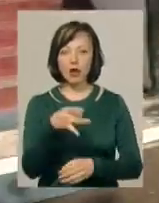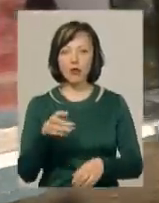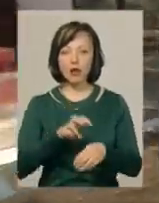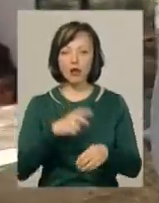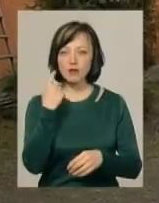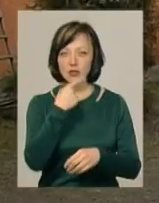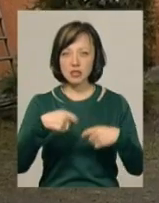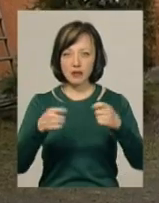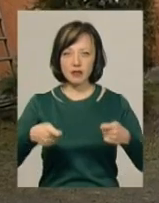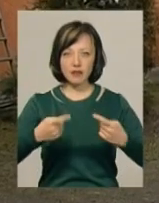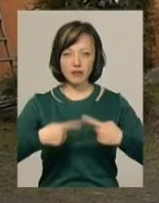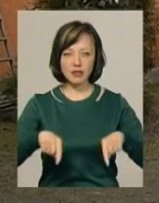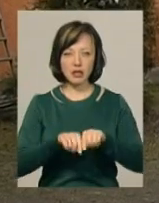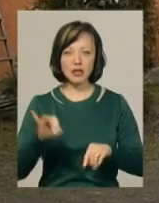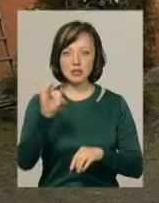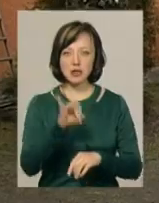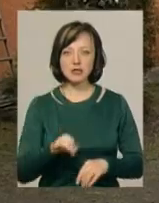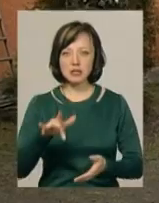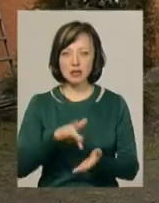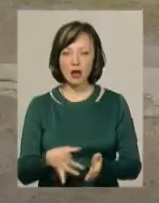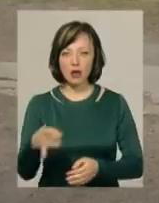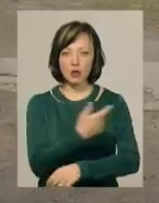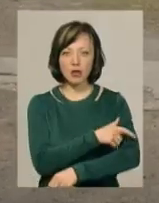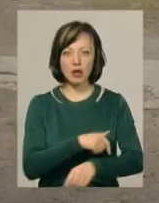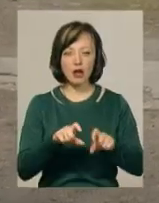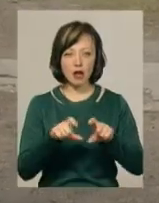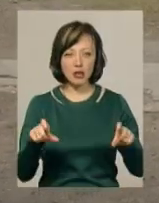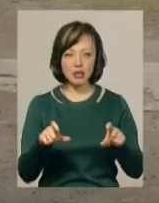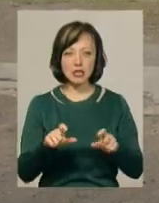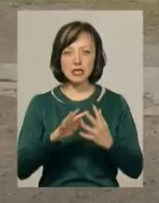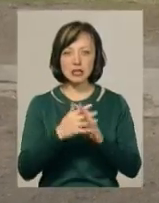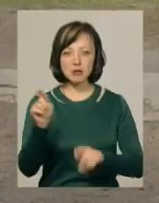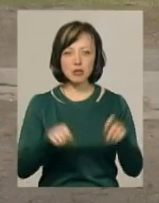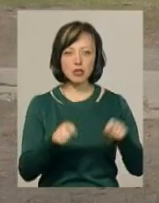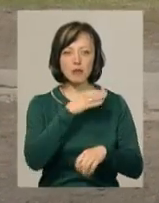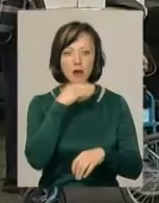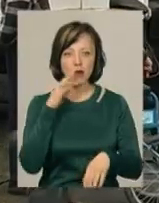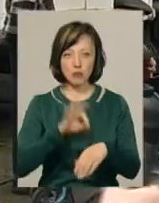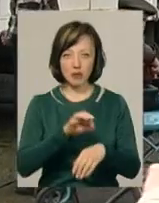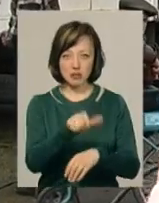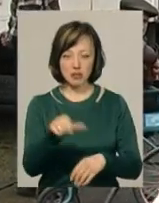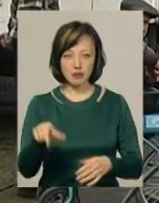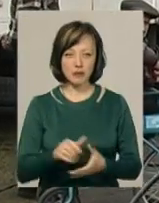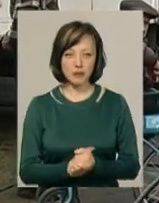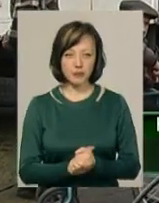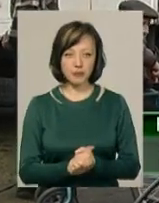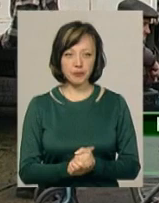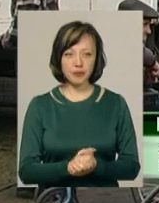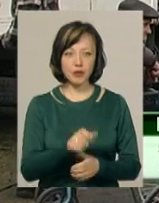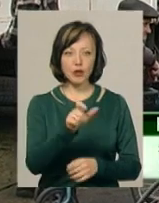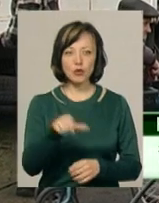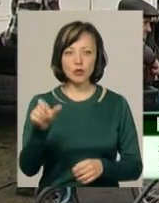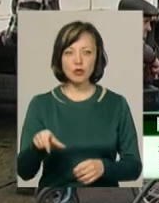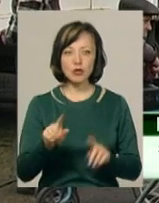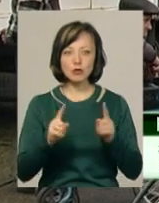завідувач стоматологічним відділенням Ізяславської центральної районної лікарні Ніна Мельник, сіл приїжджає багато пацієнтів. Людей дуже багато приїжджає,